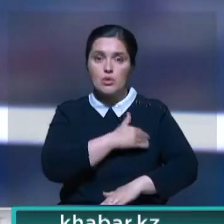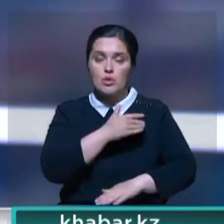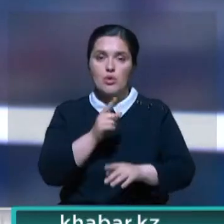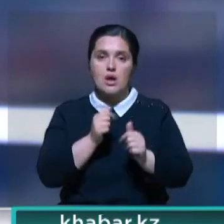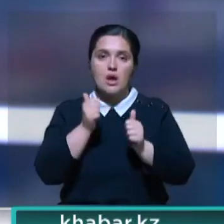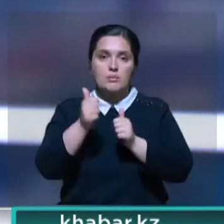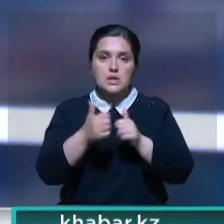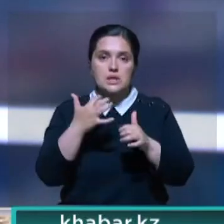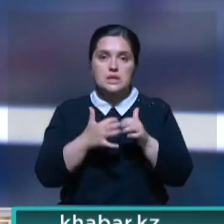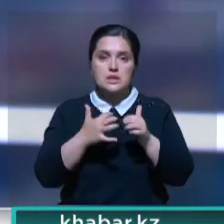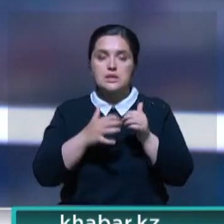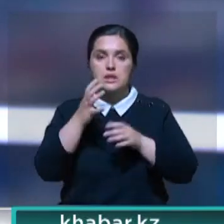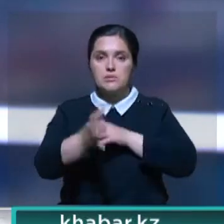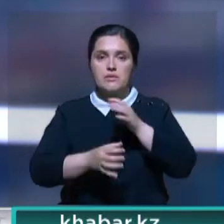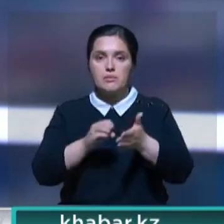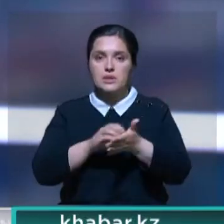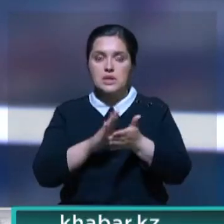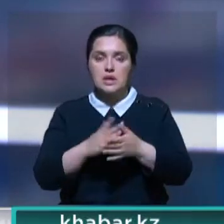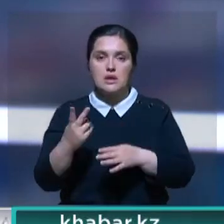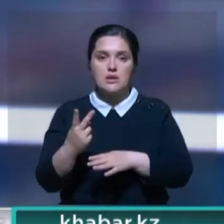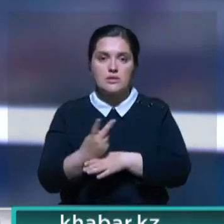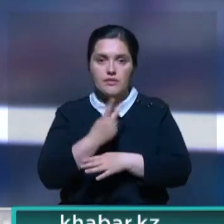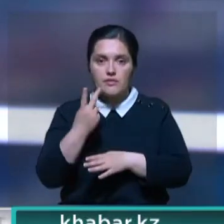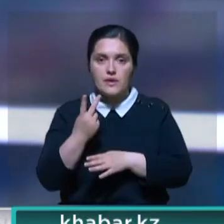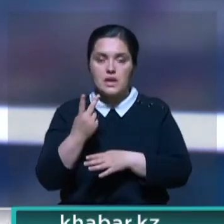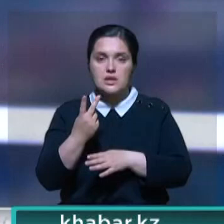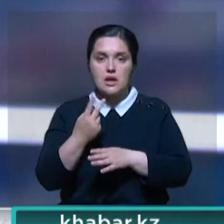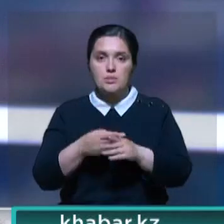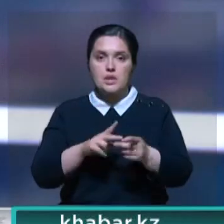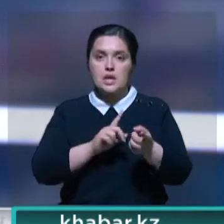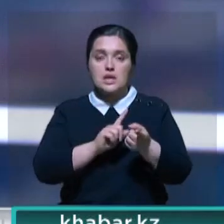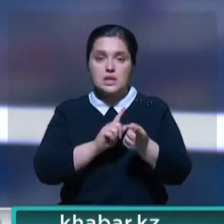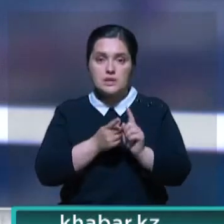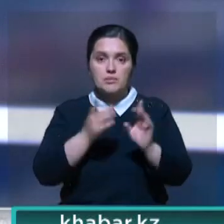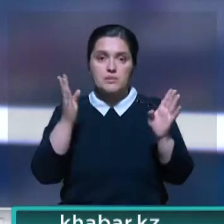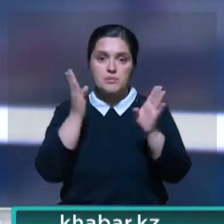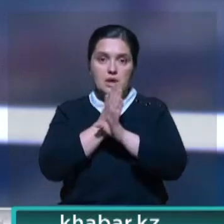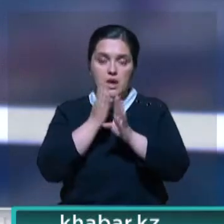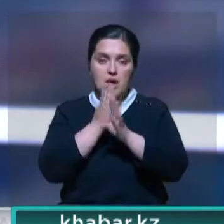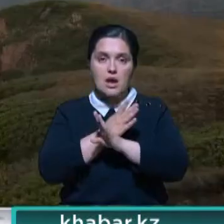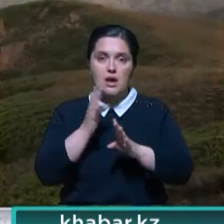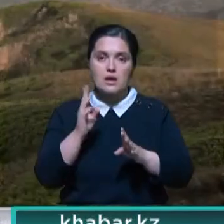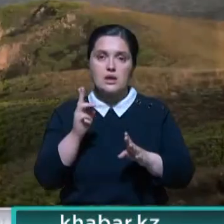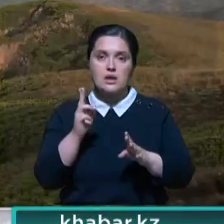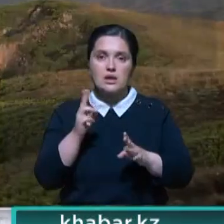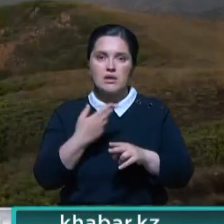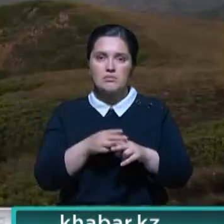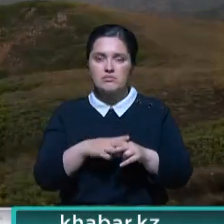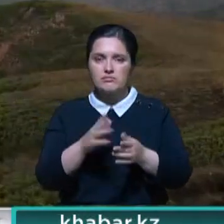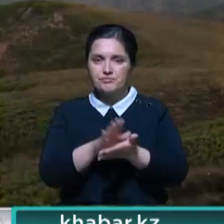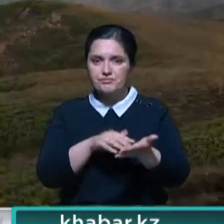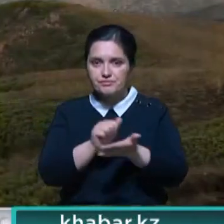температуры в нашей стране опережает среднемировые показатели примерно в два раза. И как следствие, изменение климата приводит